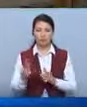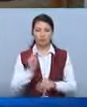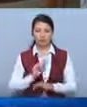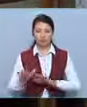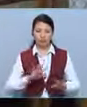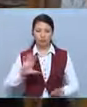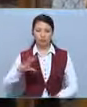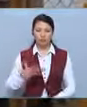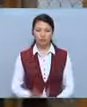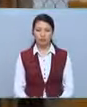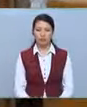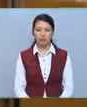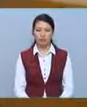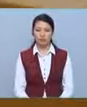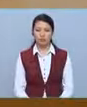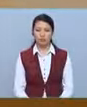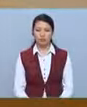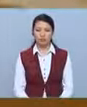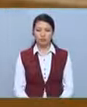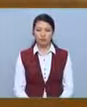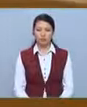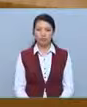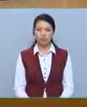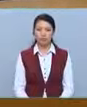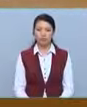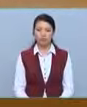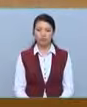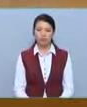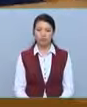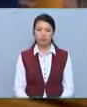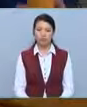Бәйдібек ауданынан Әйгерім Дәулетбекқызы, Ерлан Абзалұлы, Гүлмажан Молдадос, Тұран Ньюс.